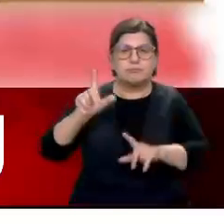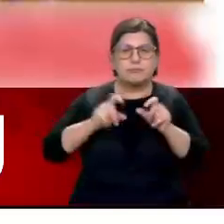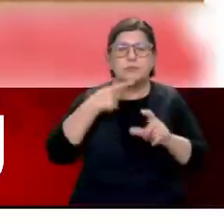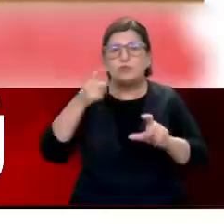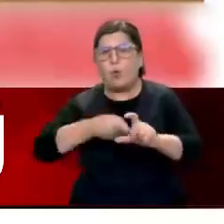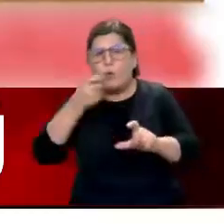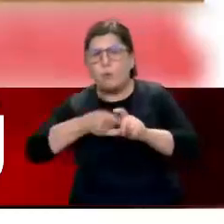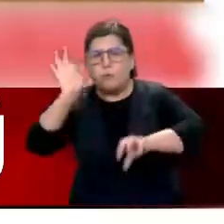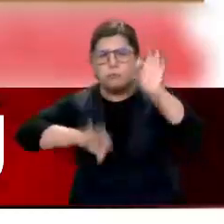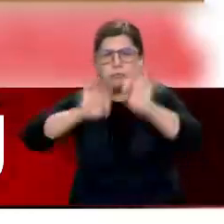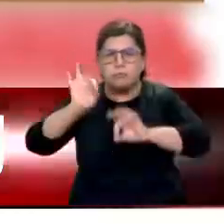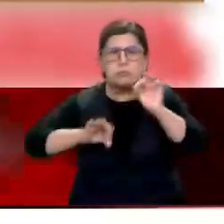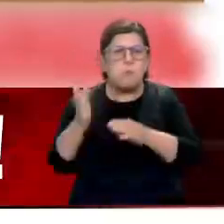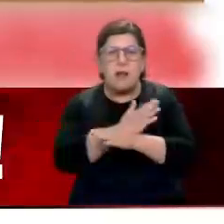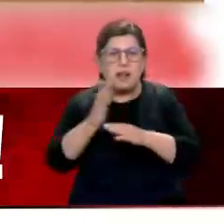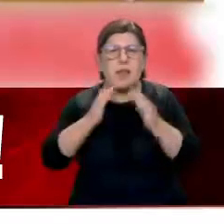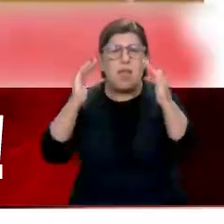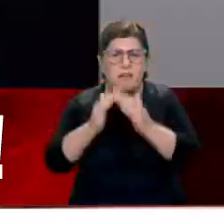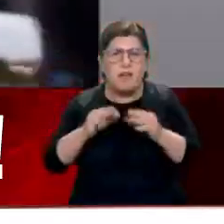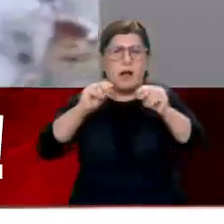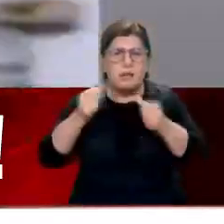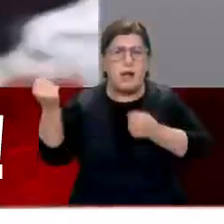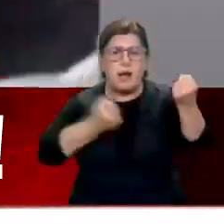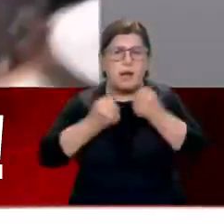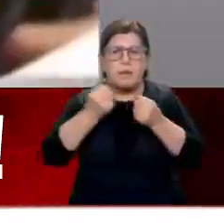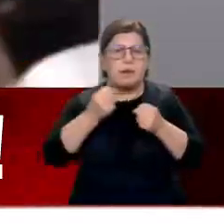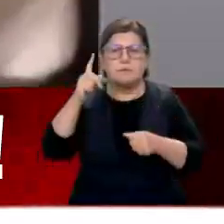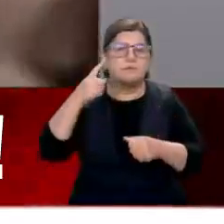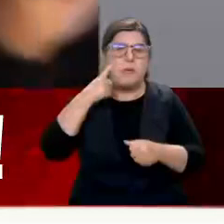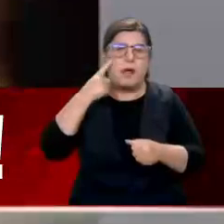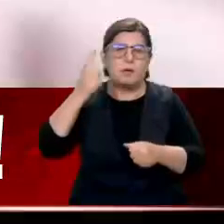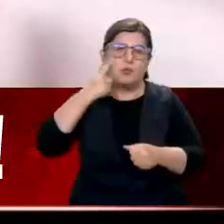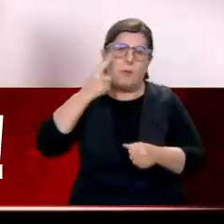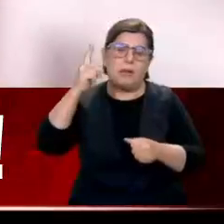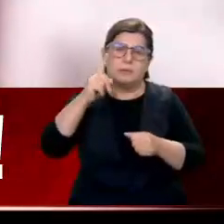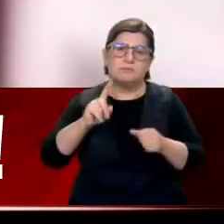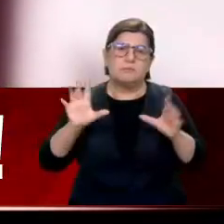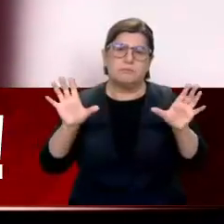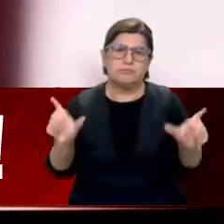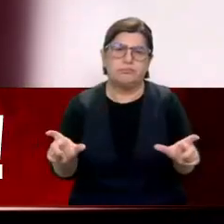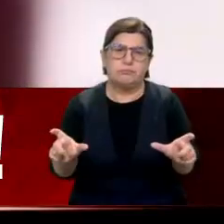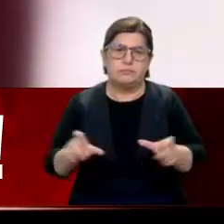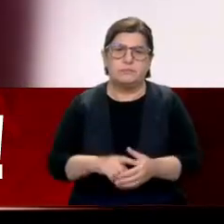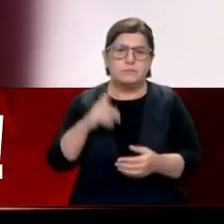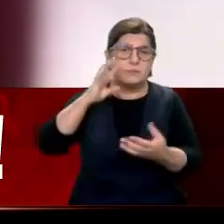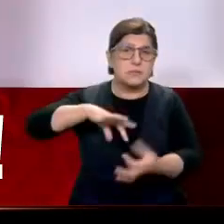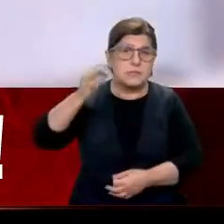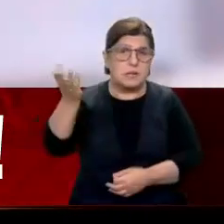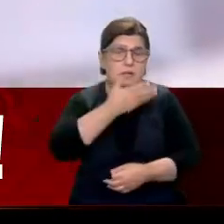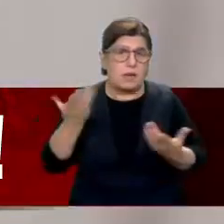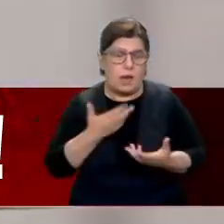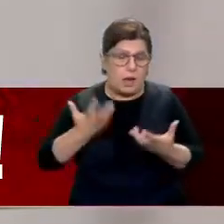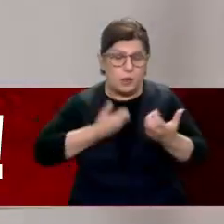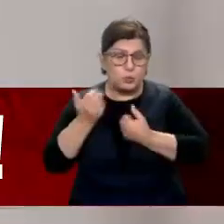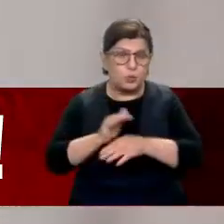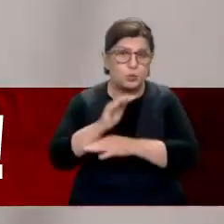mal varlıklarına tedbir koyuldu. Şirketlerine kayyum atandı. Banka hesapları dahi donduruldu. Ben bu insanlar yüzünden neler yaşıyorum şu an farkında